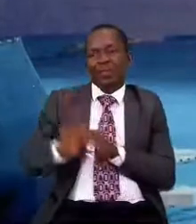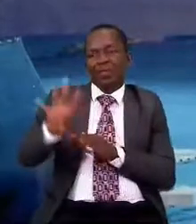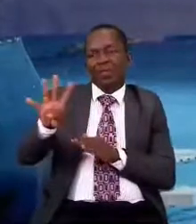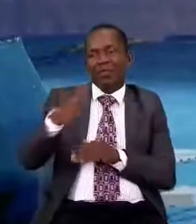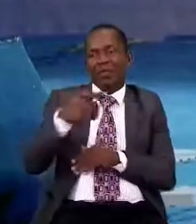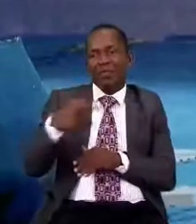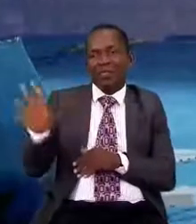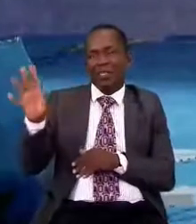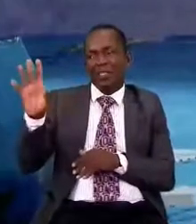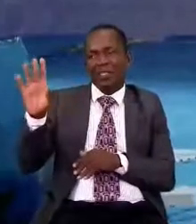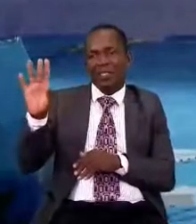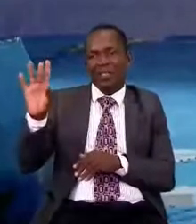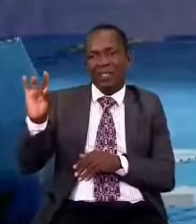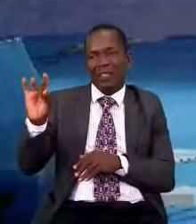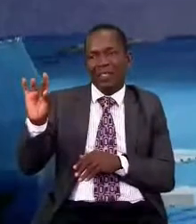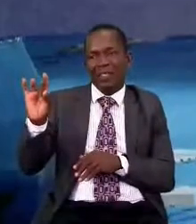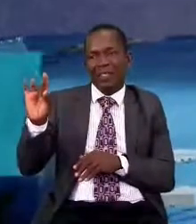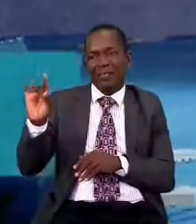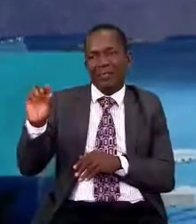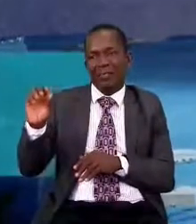Luc, chapitre 4,